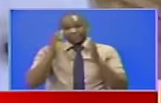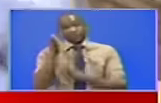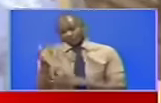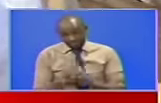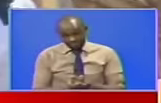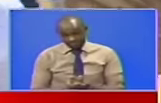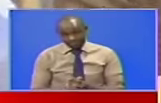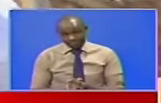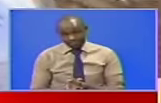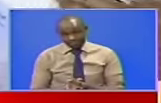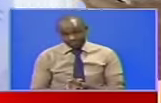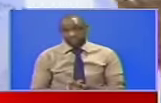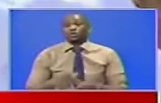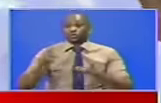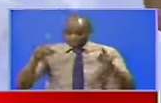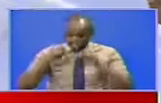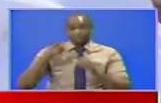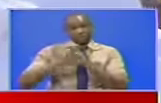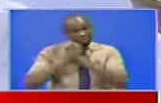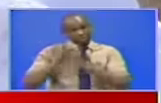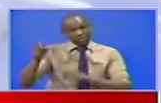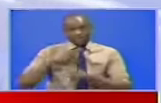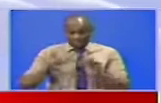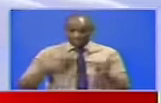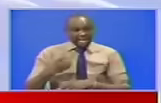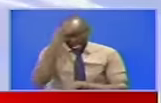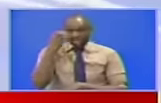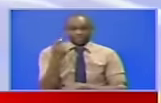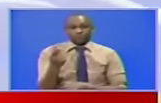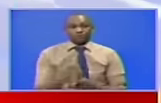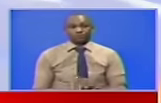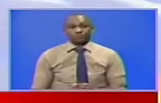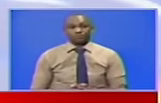Mtampuri, mwambie mimi nimemsalimia lakini nimekasirika kidogo.